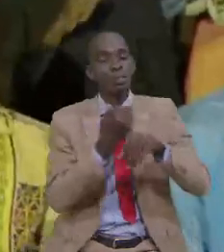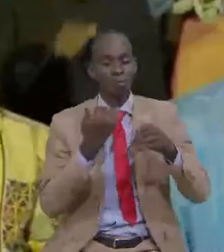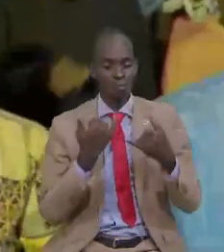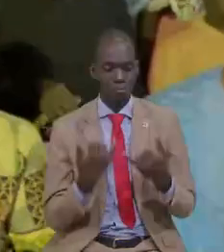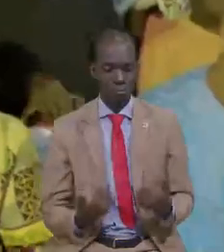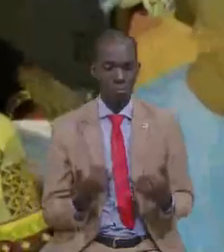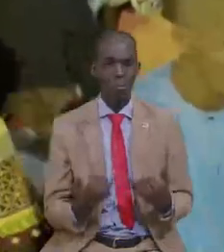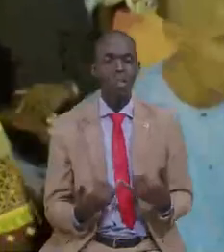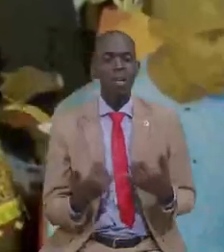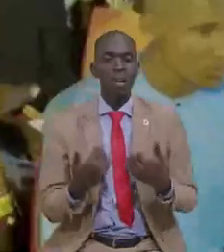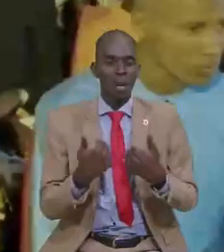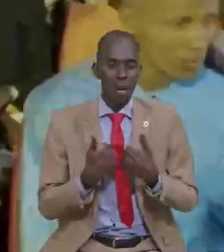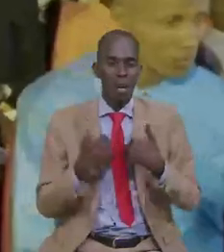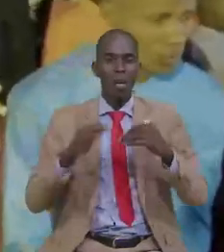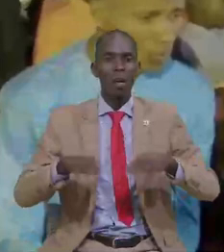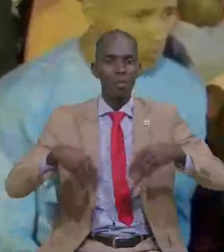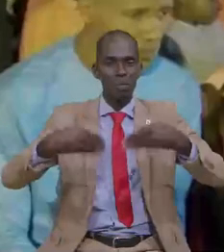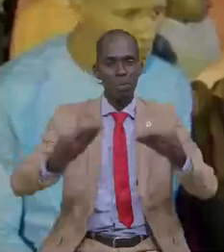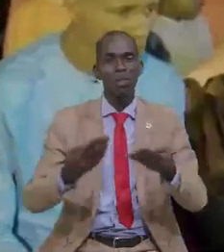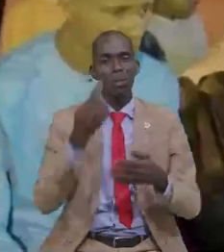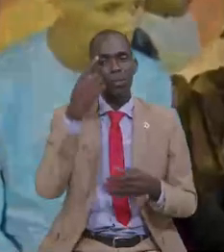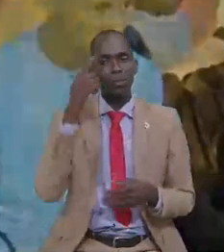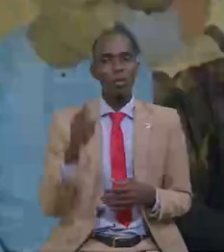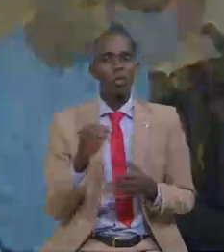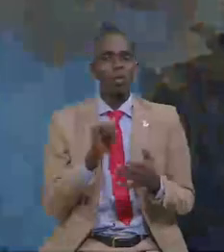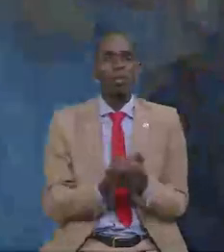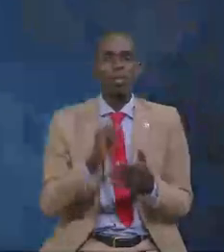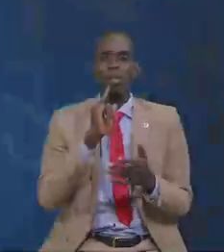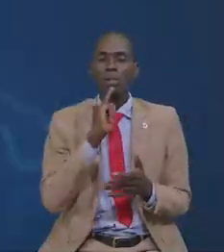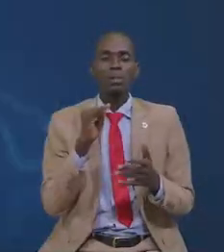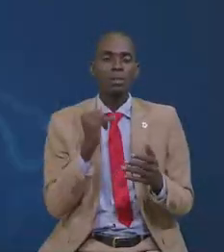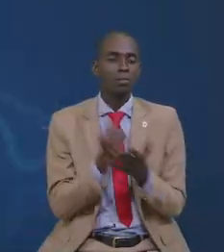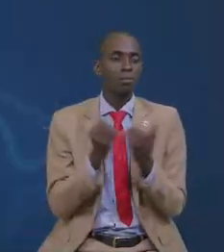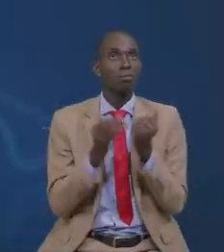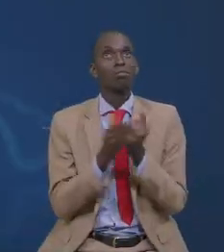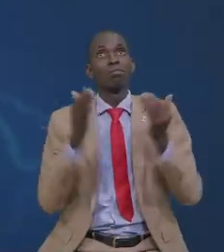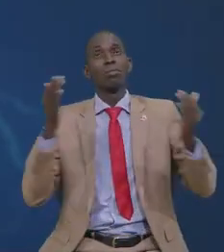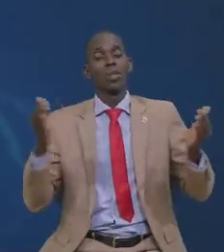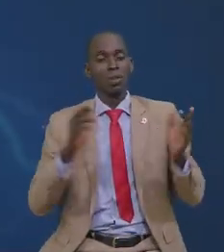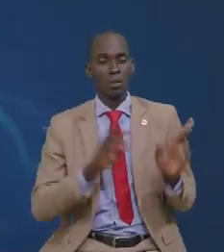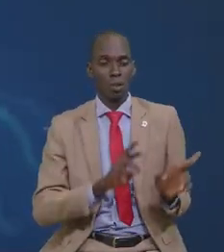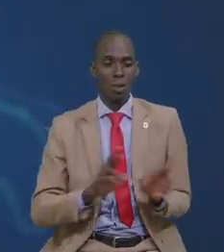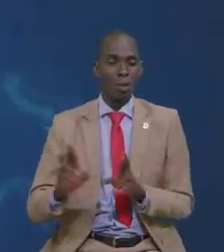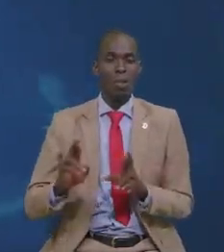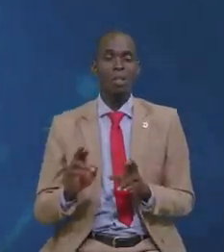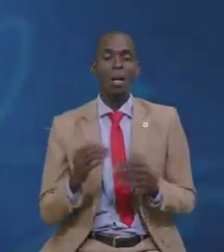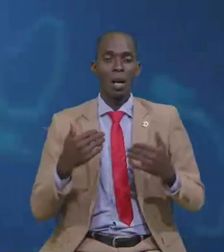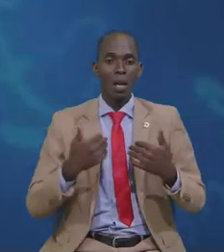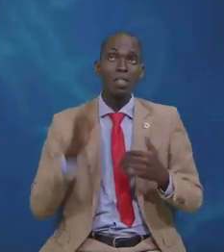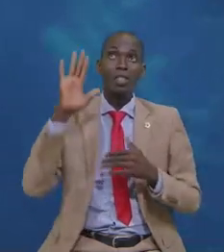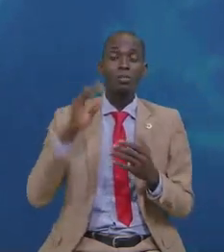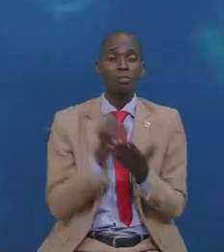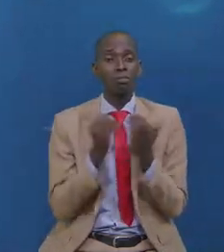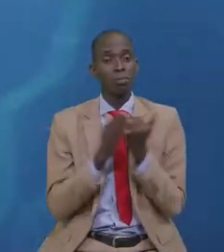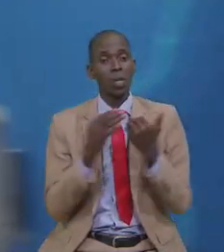le Calvaire a déjà pourvu, que sa crucifixion a déjà